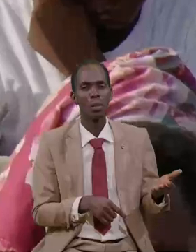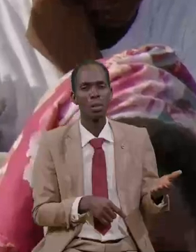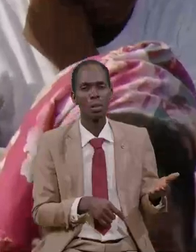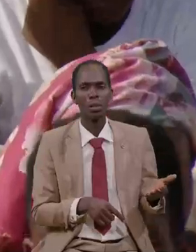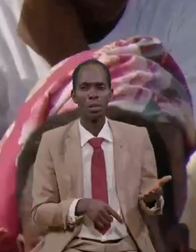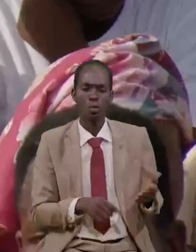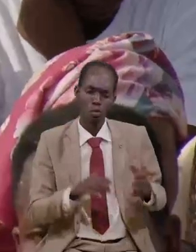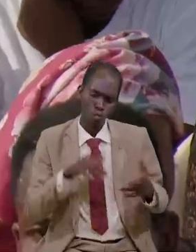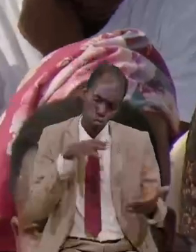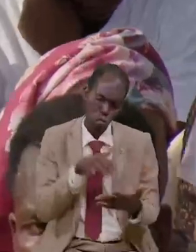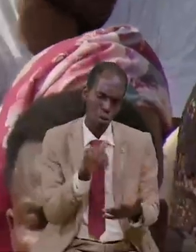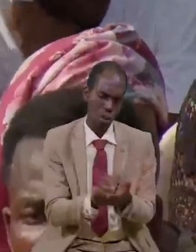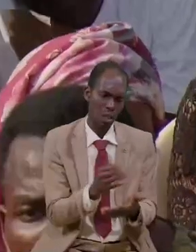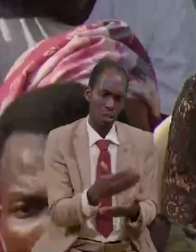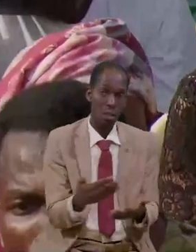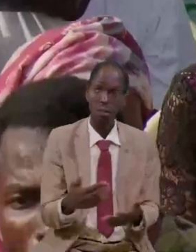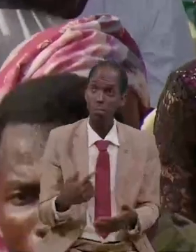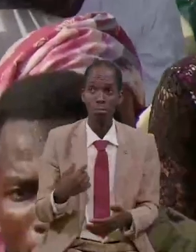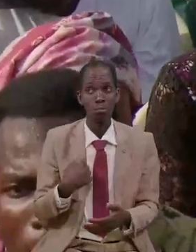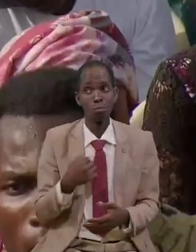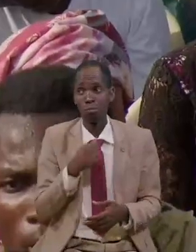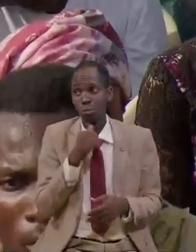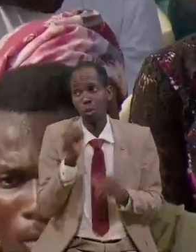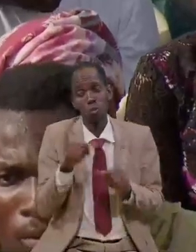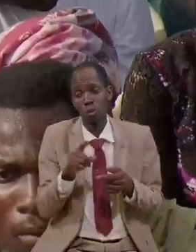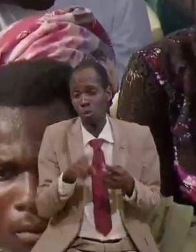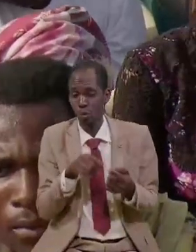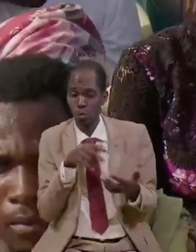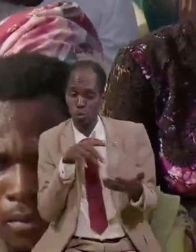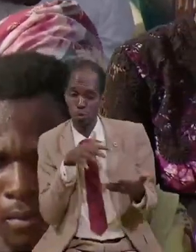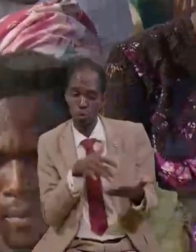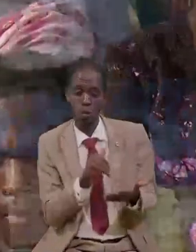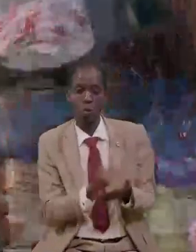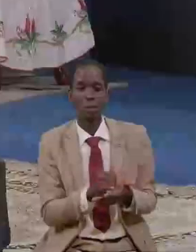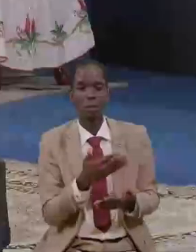Et tu dis ça, monsieur. Je ne peux pas.